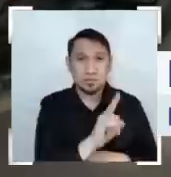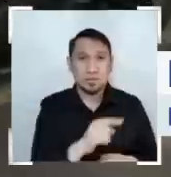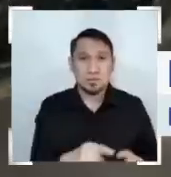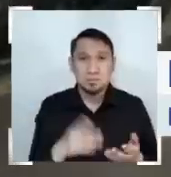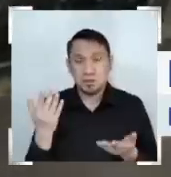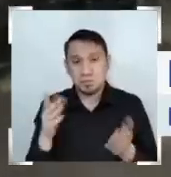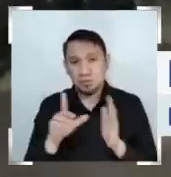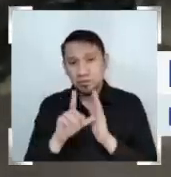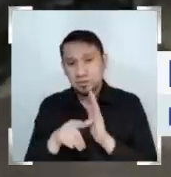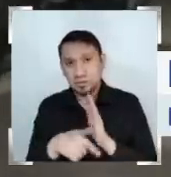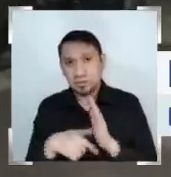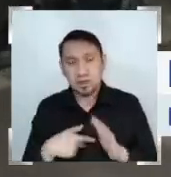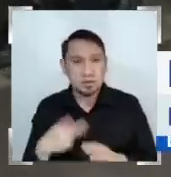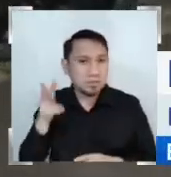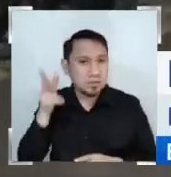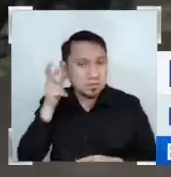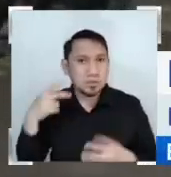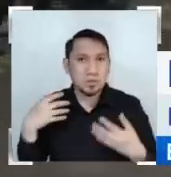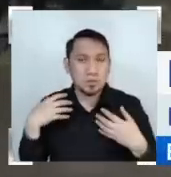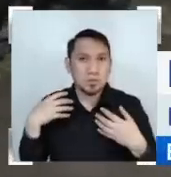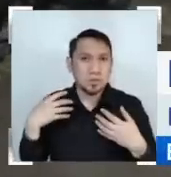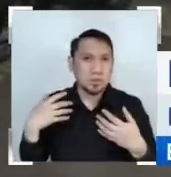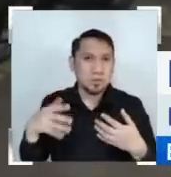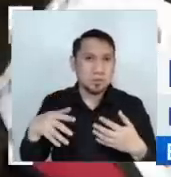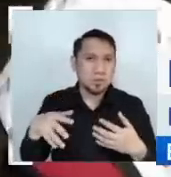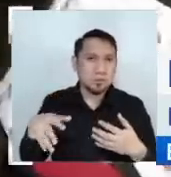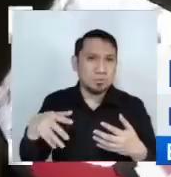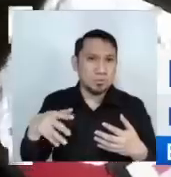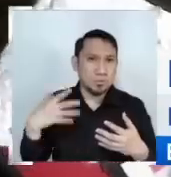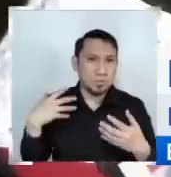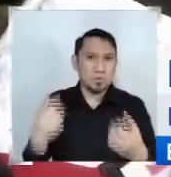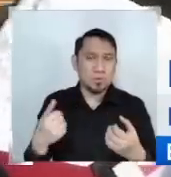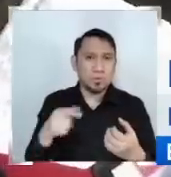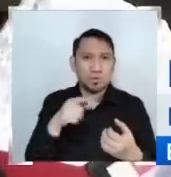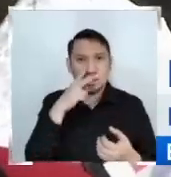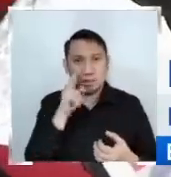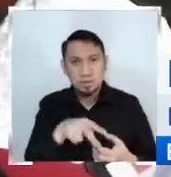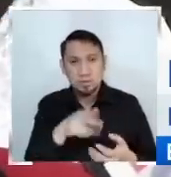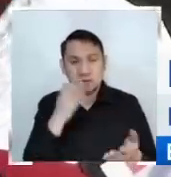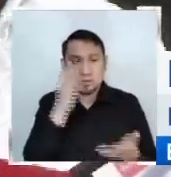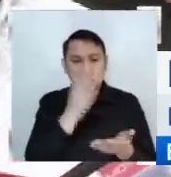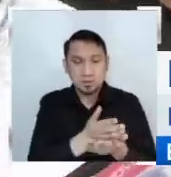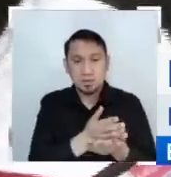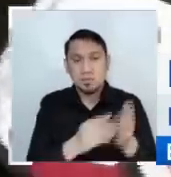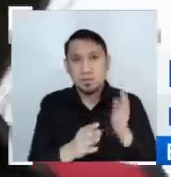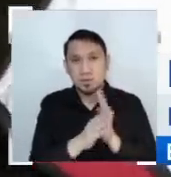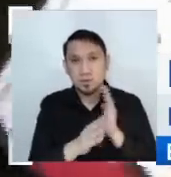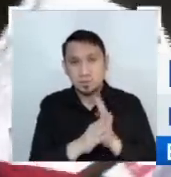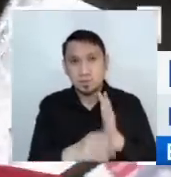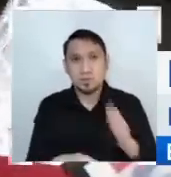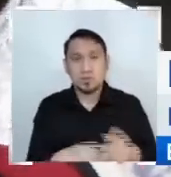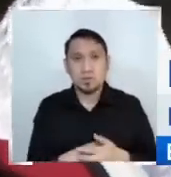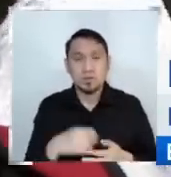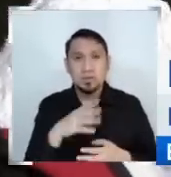may narinig kaming malakas na kalabog dito sa may bus lane. So nakita na lang namin, huminto yung bus, nawala si kuya dito. Then nung